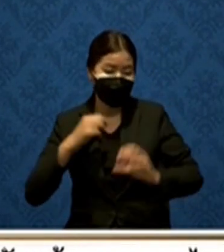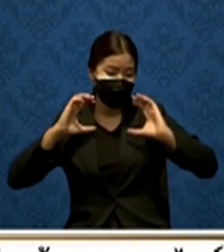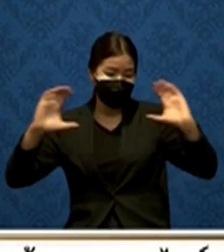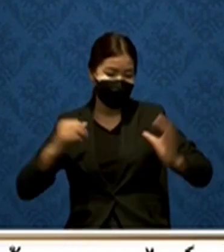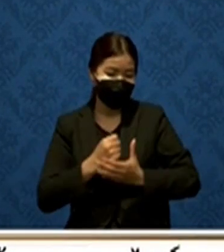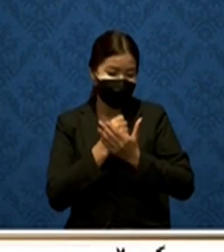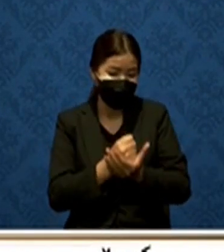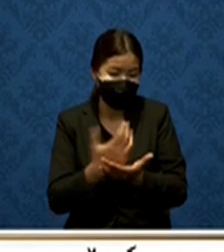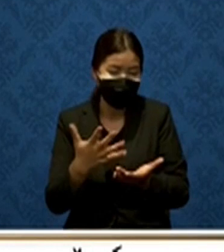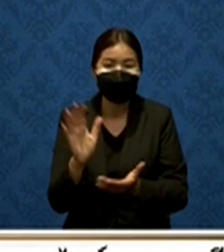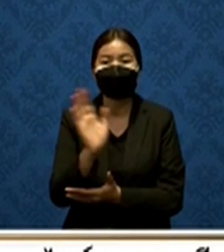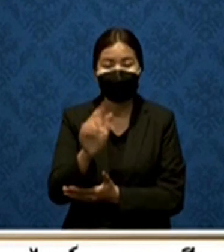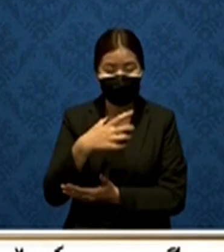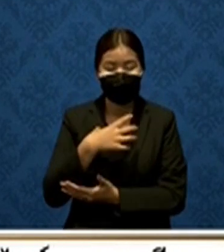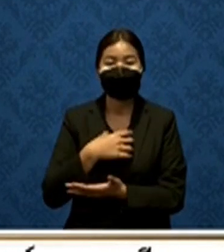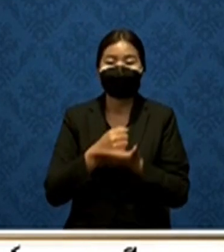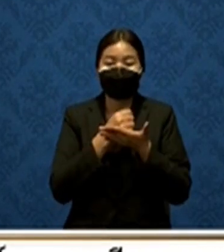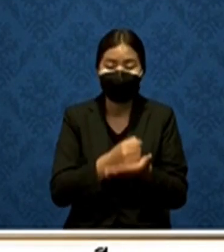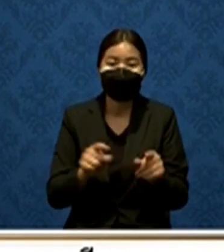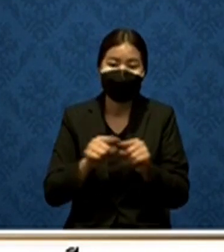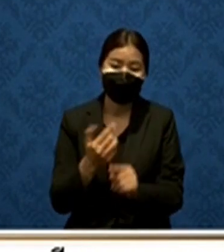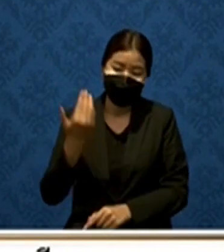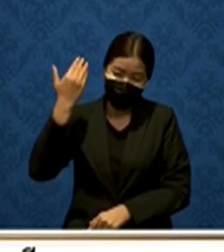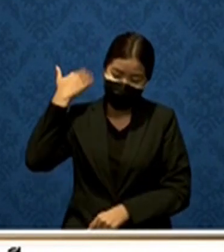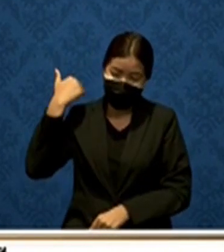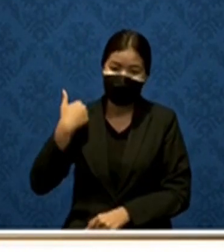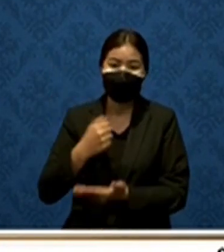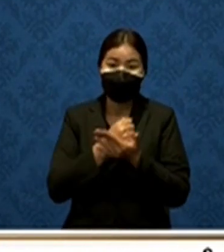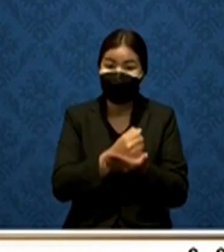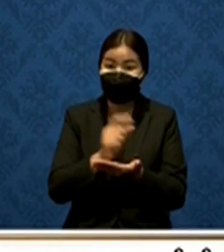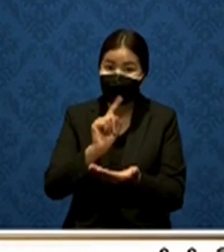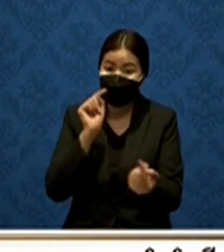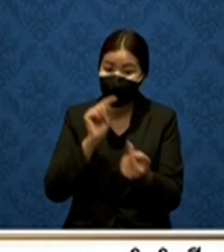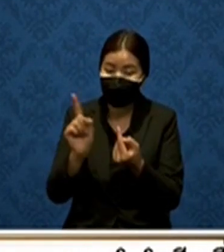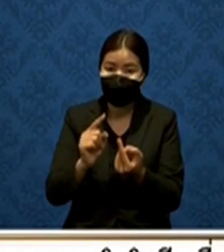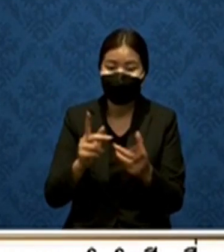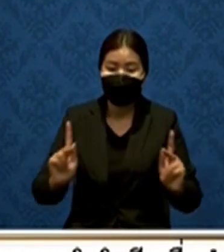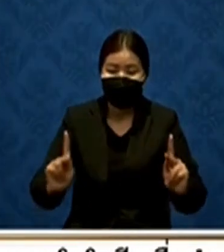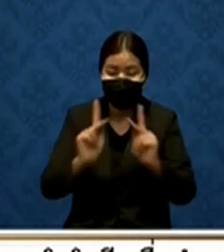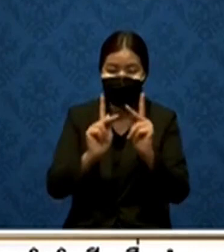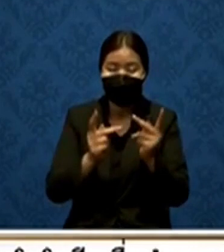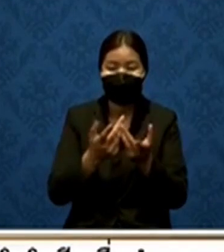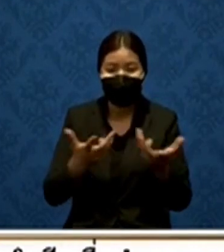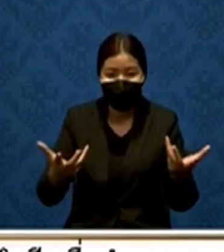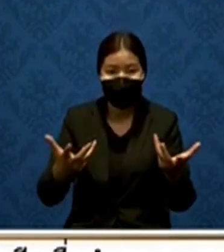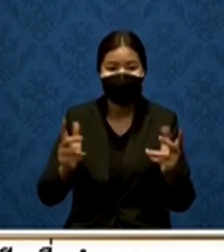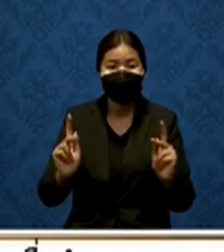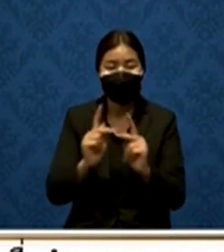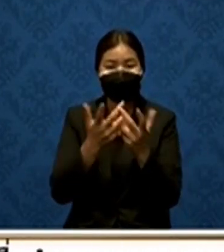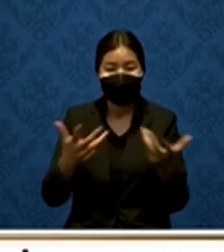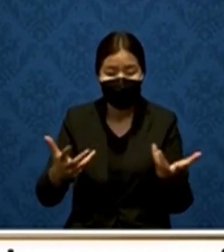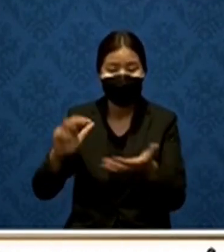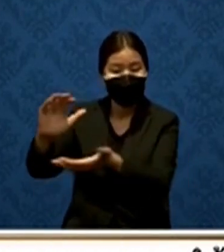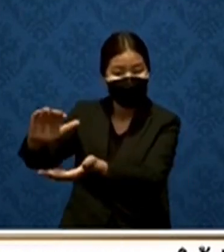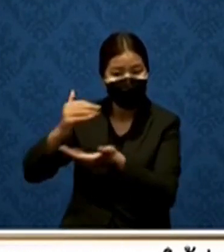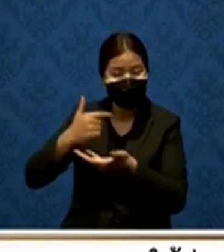ทำอะไรในช่งที่พามาสิ่งทเราทำก็คือ1. กระสวงพานิรร่มกับกระสวงเกษตและผู้นำเข้า